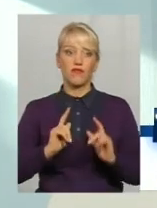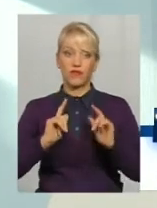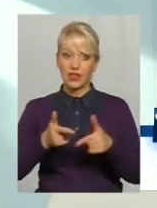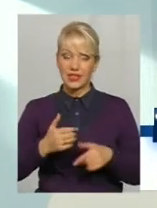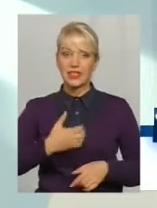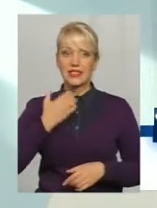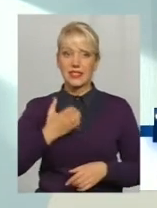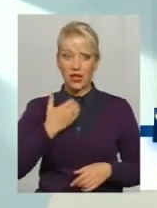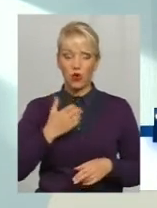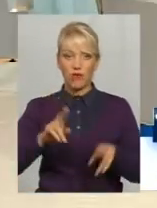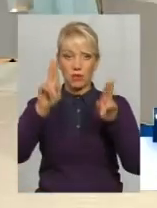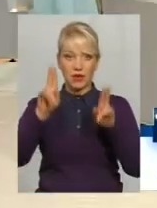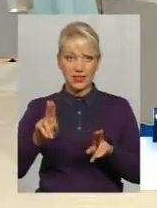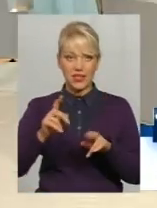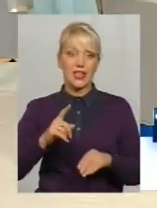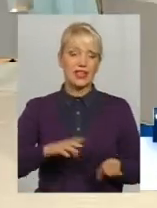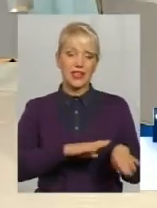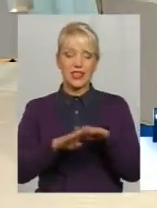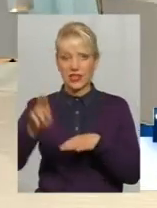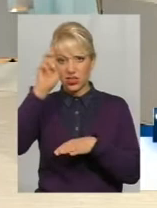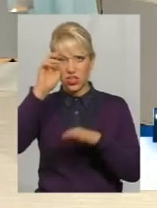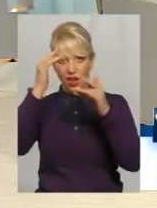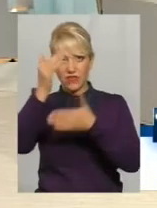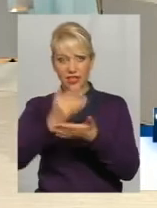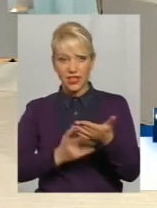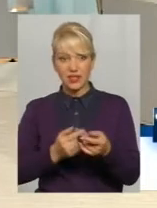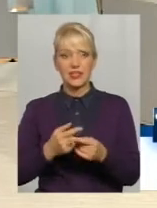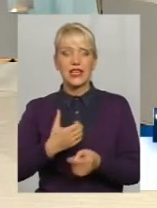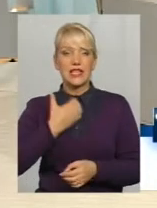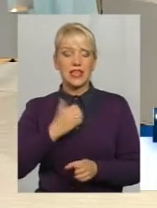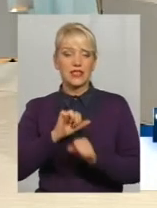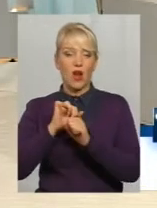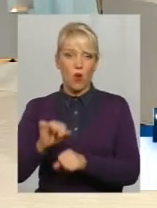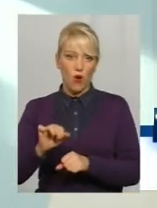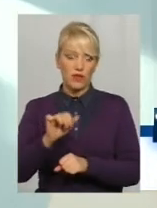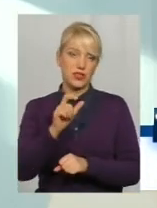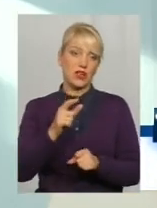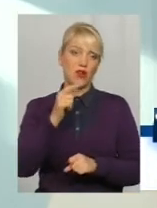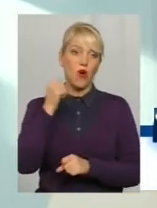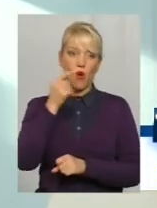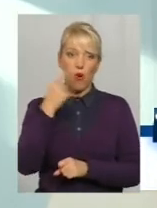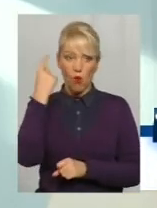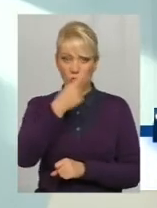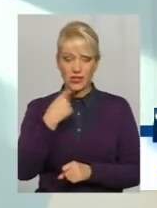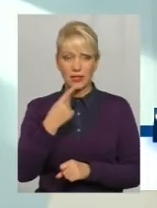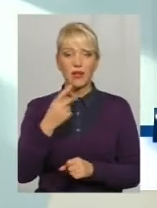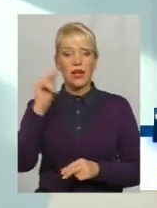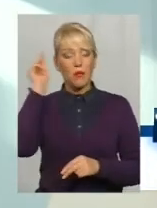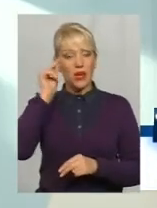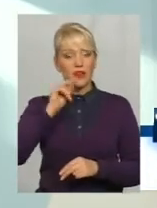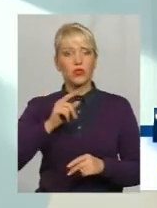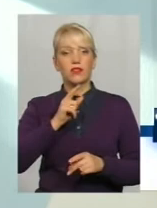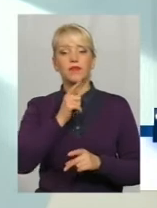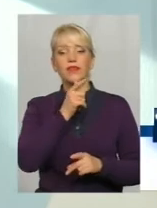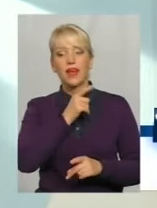вже принципи, єдиний державний реєстр застрахованих осіб, уже період навчання у вузі вашій дитині